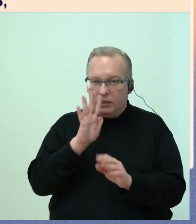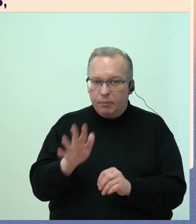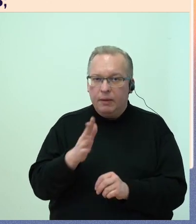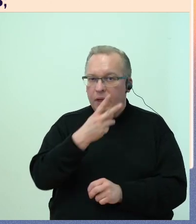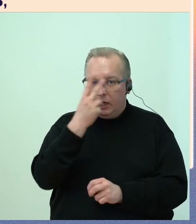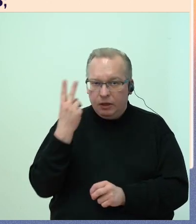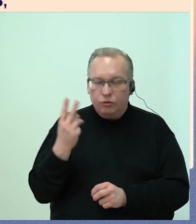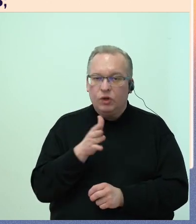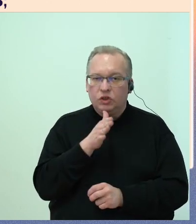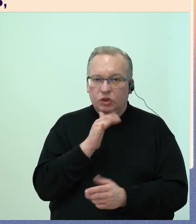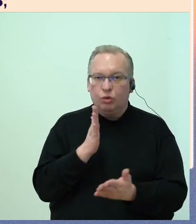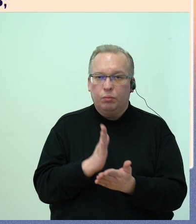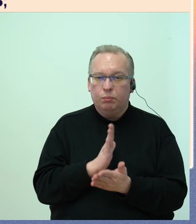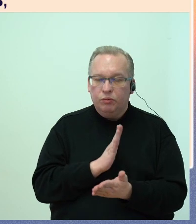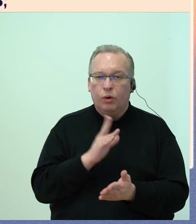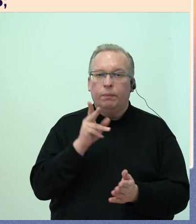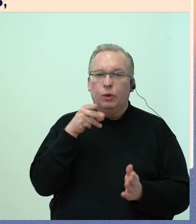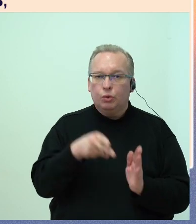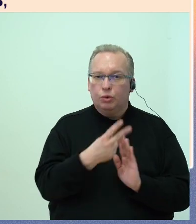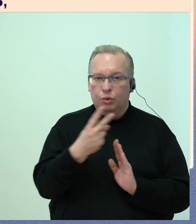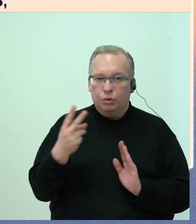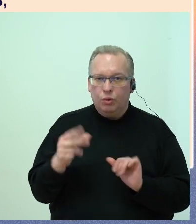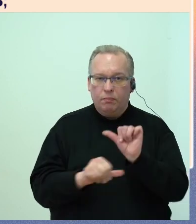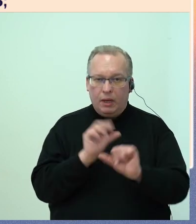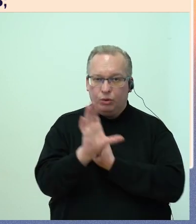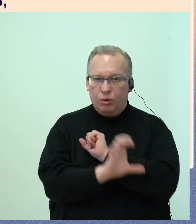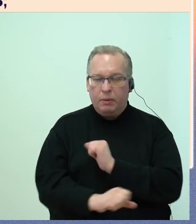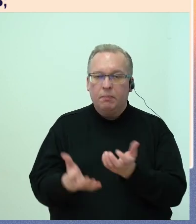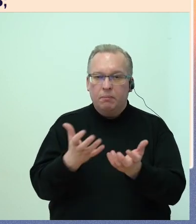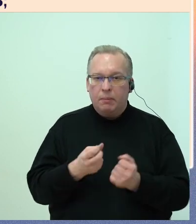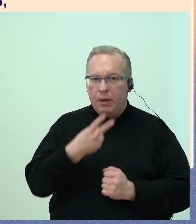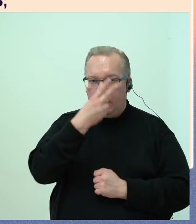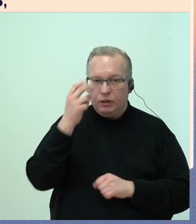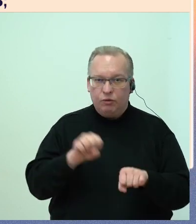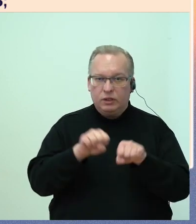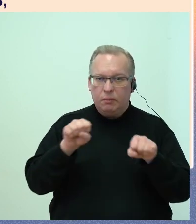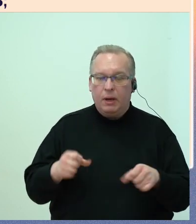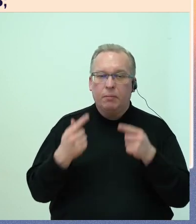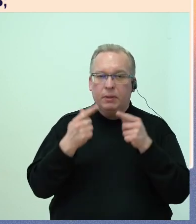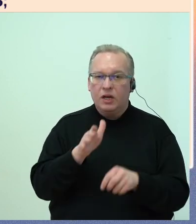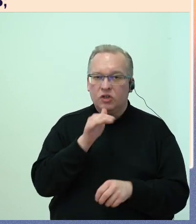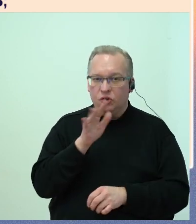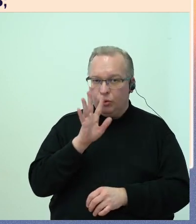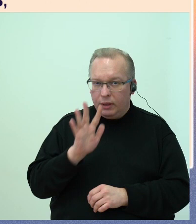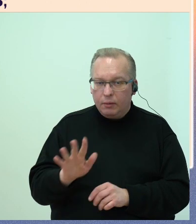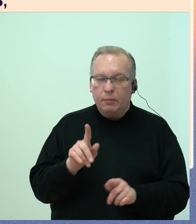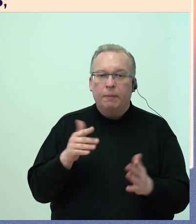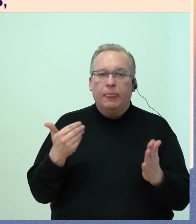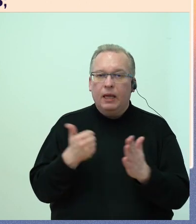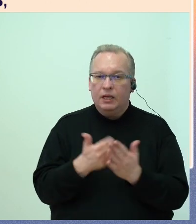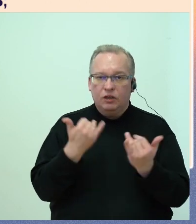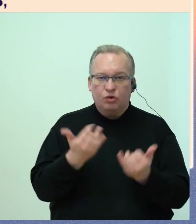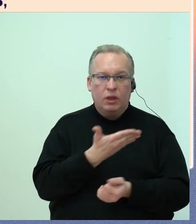buvo įpareigota iki 22 metų pabaigos priimti nacionalinę strategiją prieš antisemitizmą, kurios iki šiol